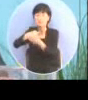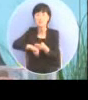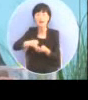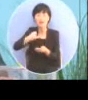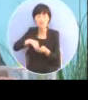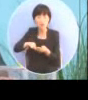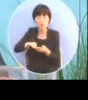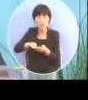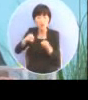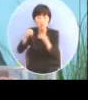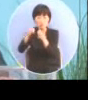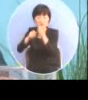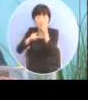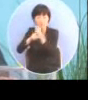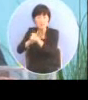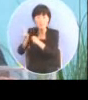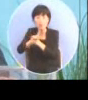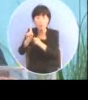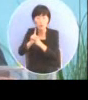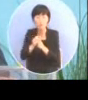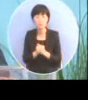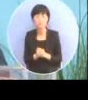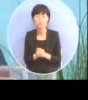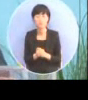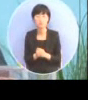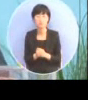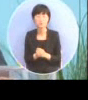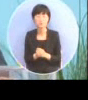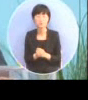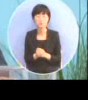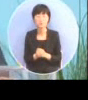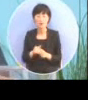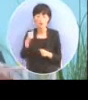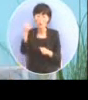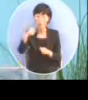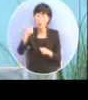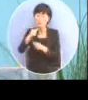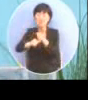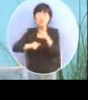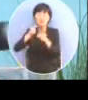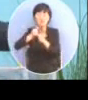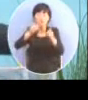Các bạn ơi, trở thành con của Đức Chúa Trời hằng sống có nghĩa là gì các bạn hiểu chăng?